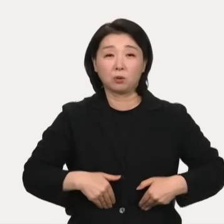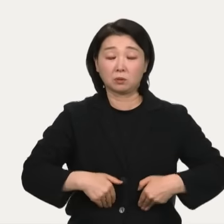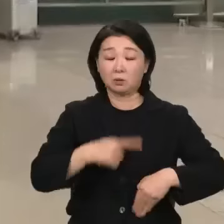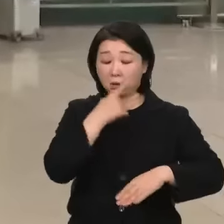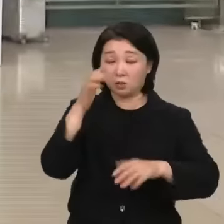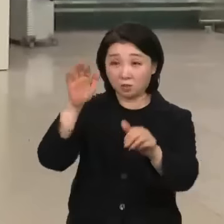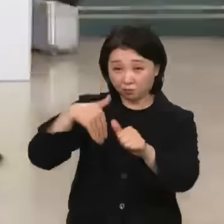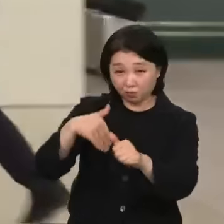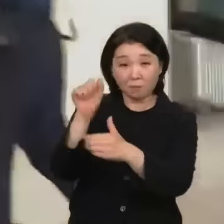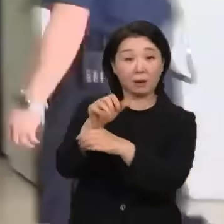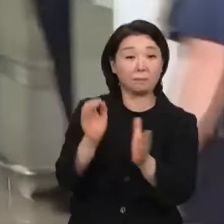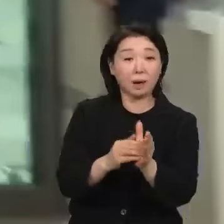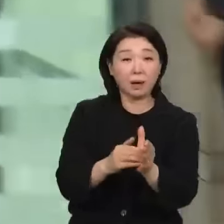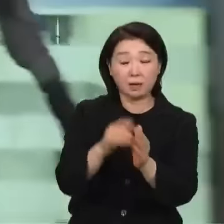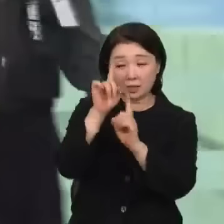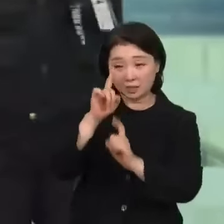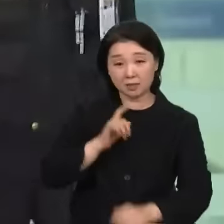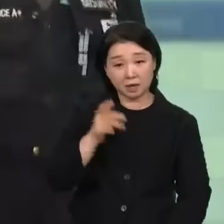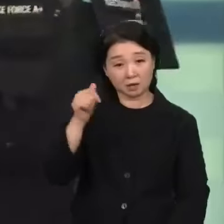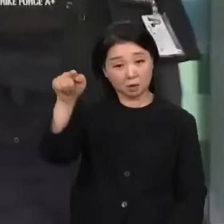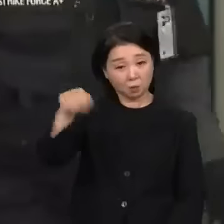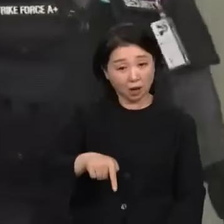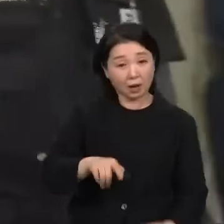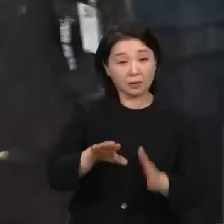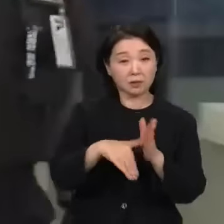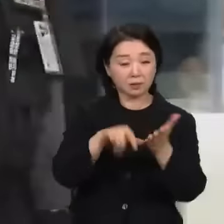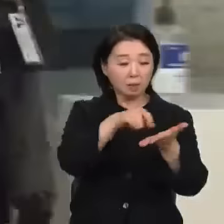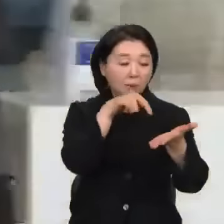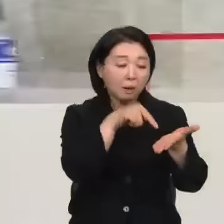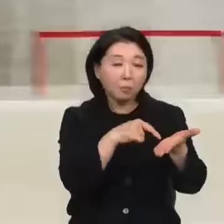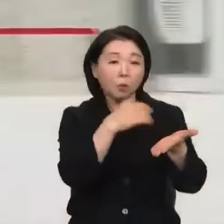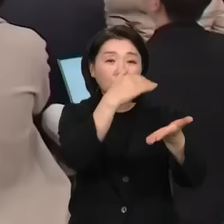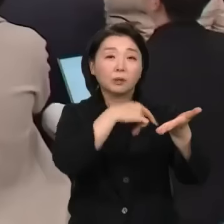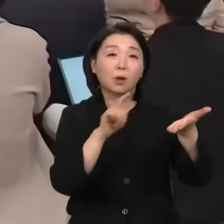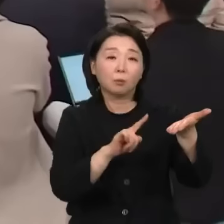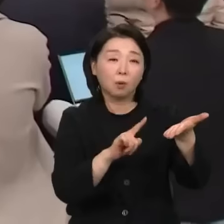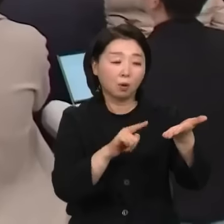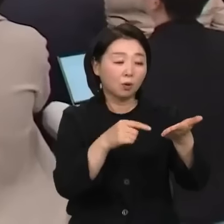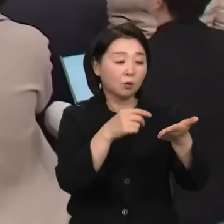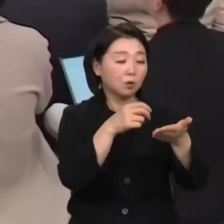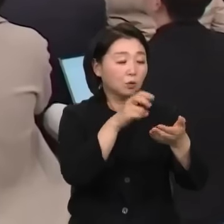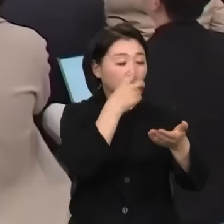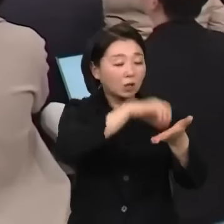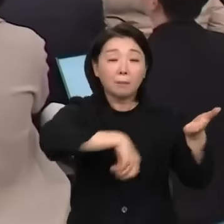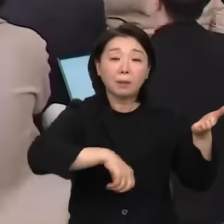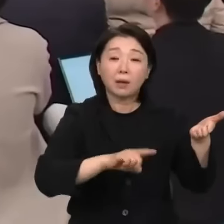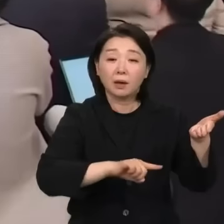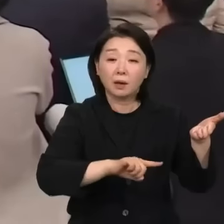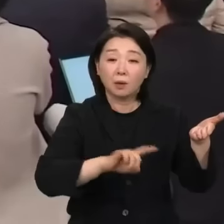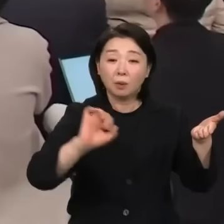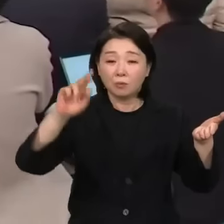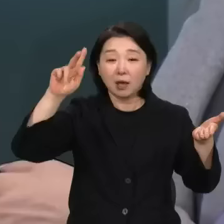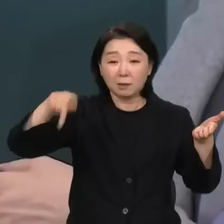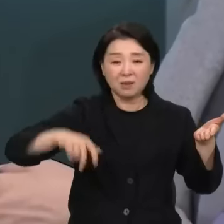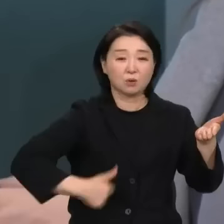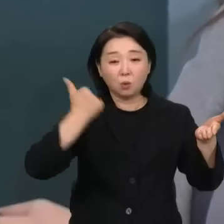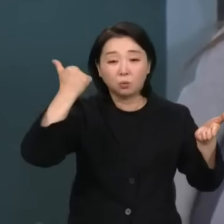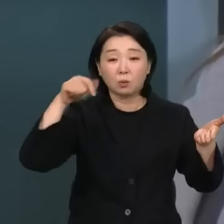건데 이전 장관이 출석하면 메모에 담긴 수사 배제 지시와 이른바 VIP